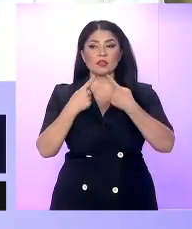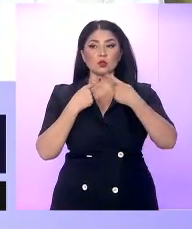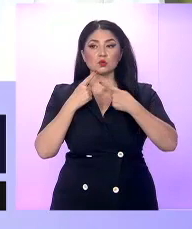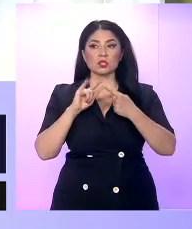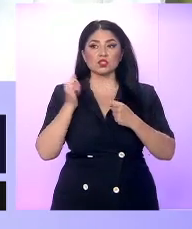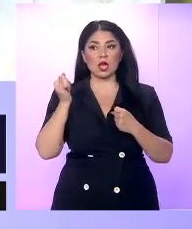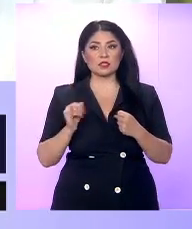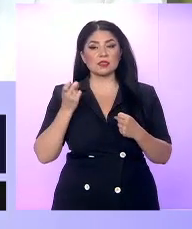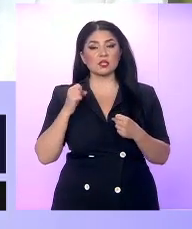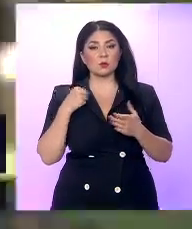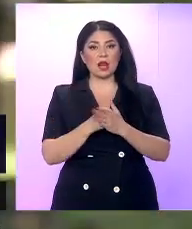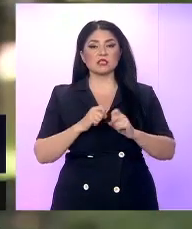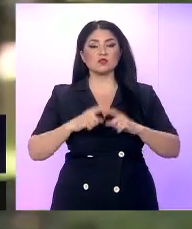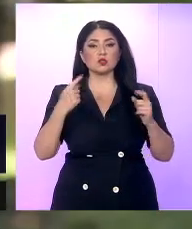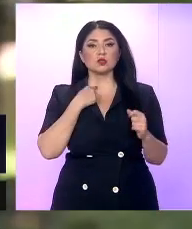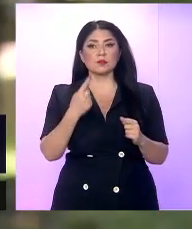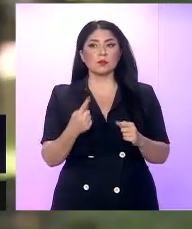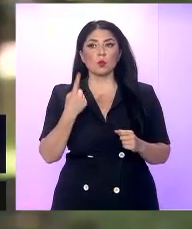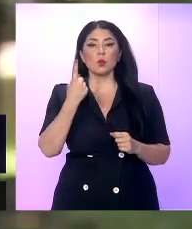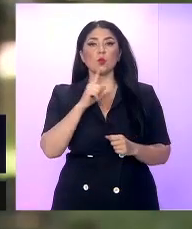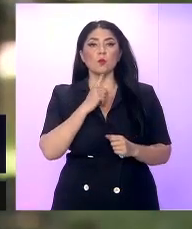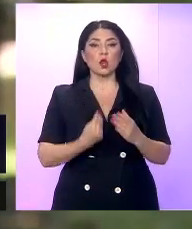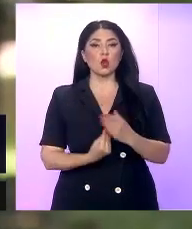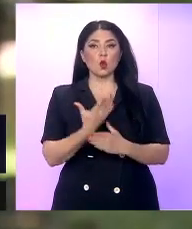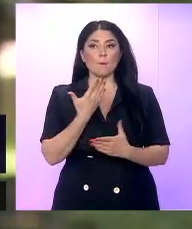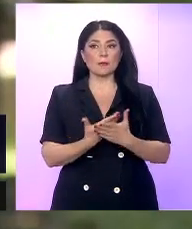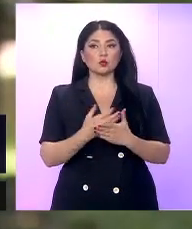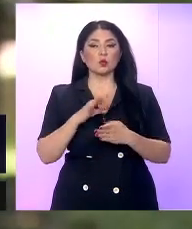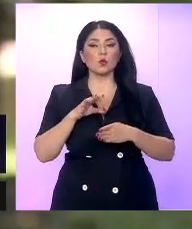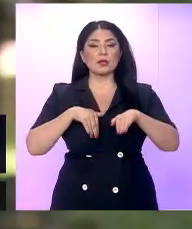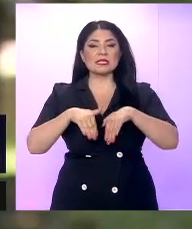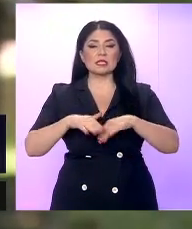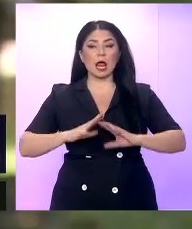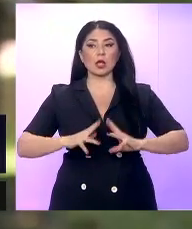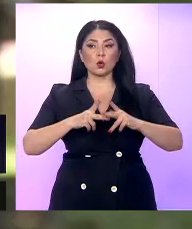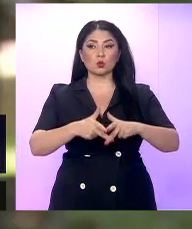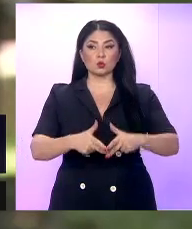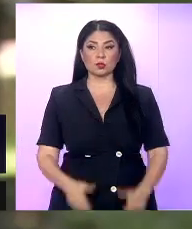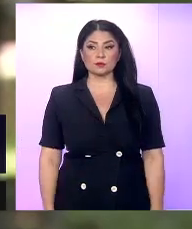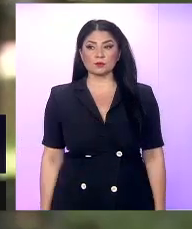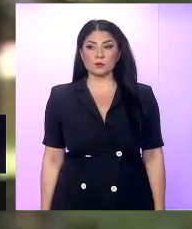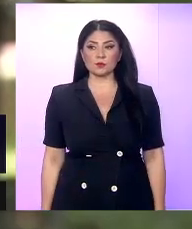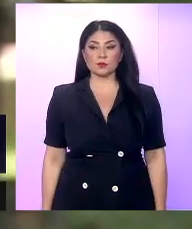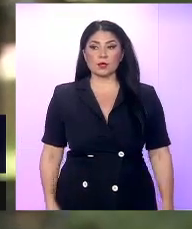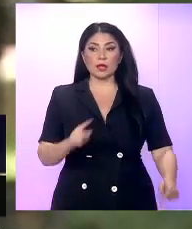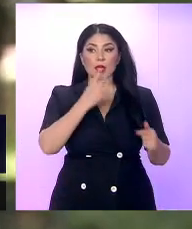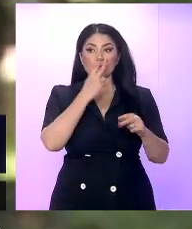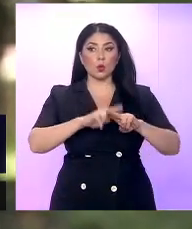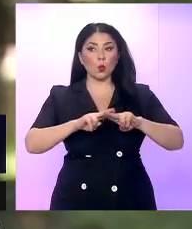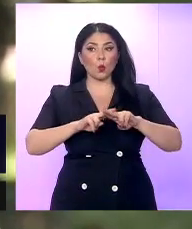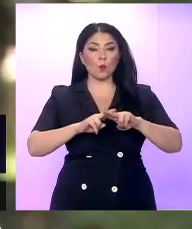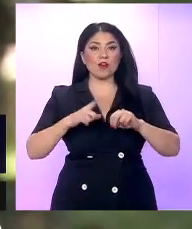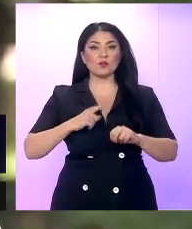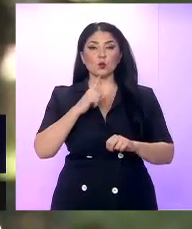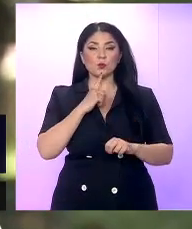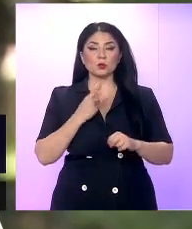discuta și astăzi, dar și până la finalul săptămânii, un nume nou pentru postul de ministru al Agriculturii. Și dacă ne uităm la modul în care va fi